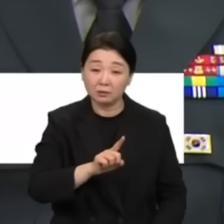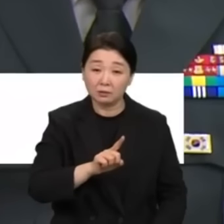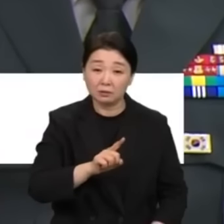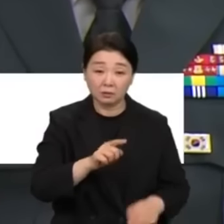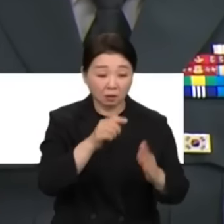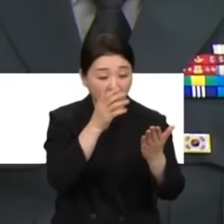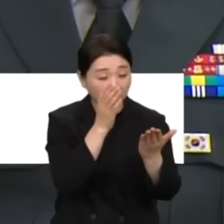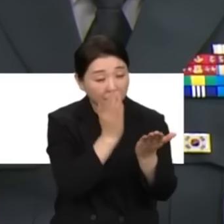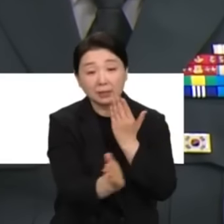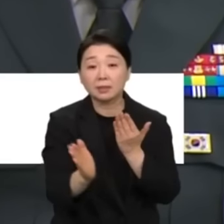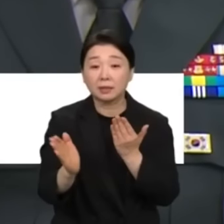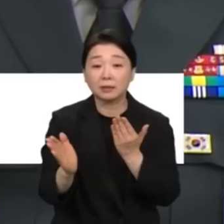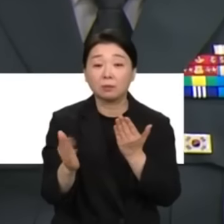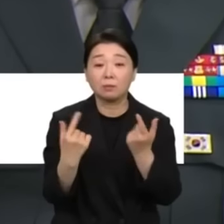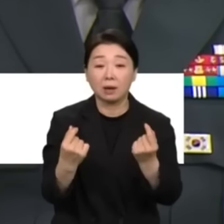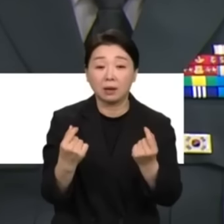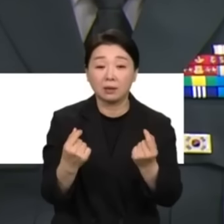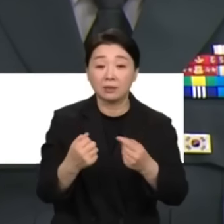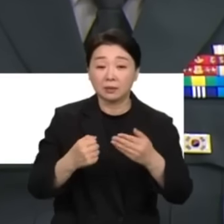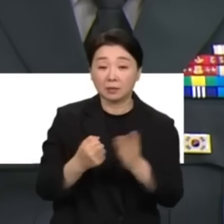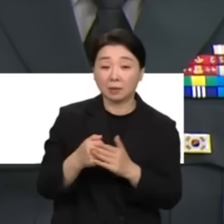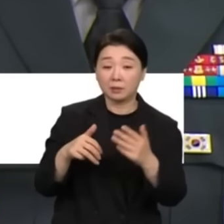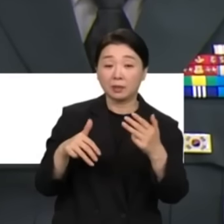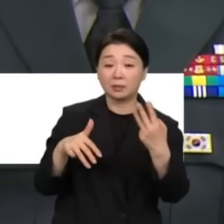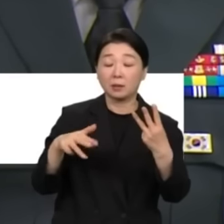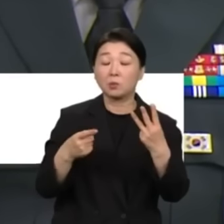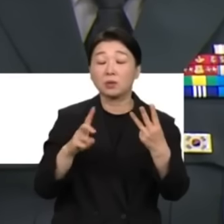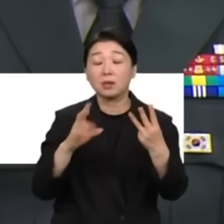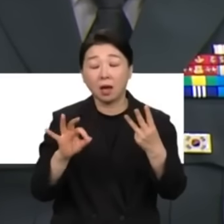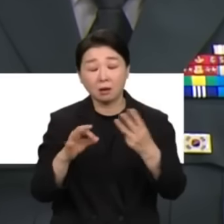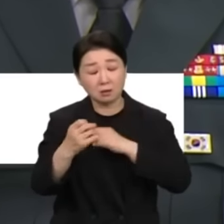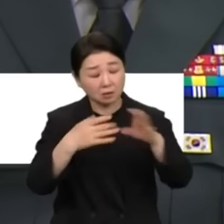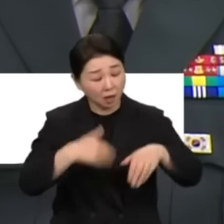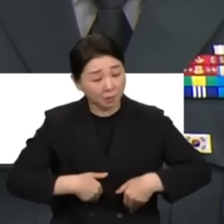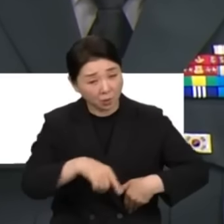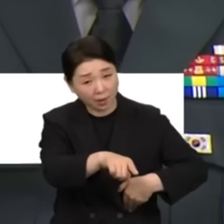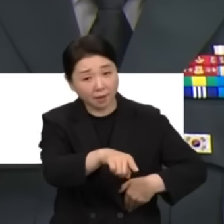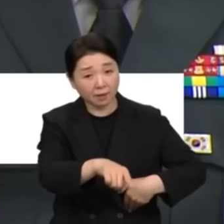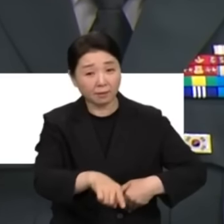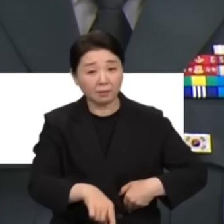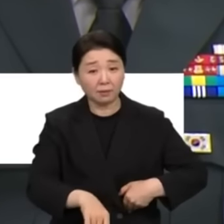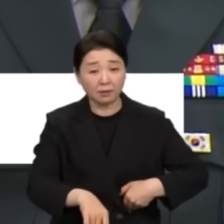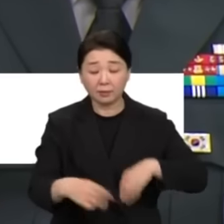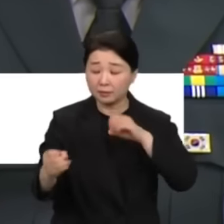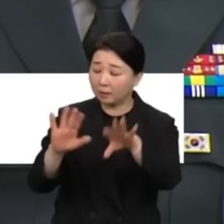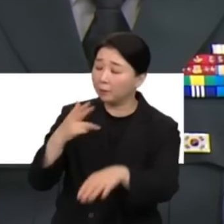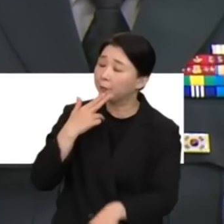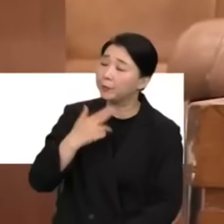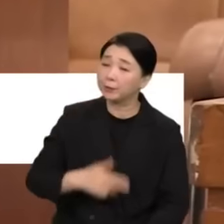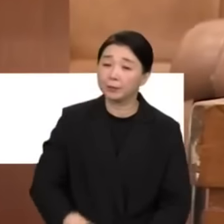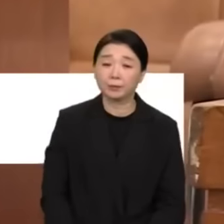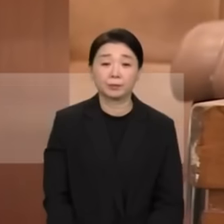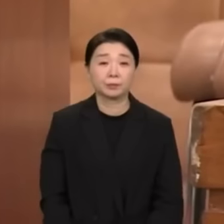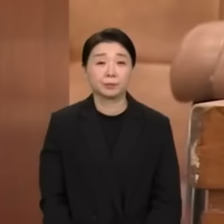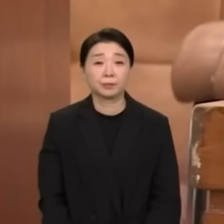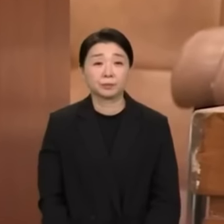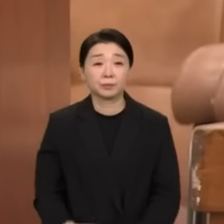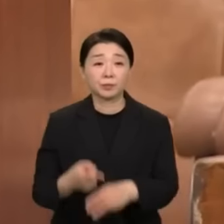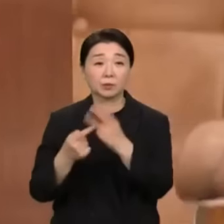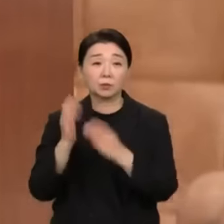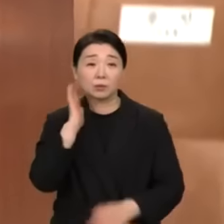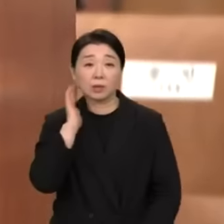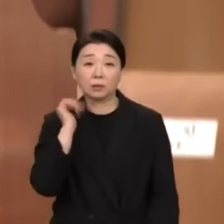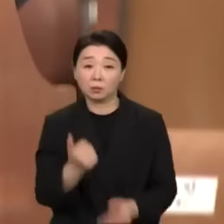부적절하다고 생각합니다. 그리고 그것이 3조 답변하셔야죠. 답변을 드리지 않도록 하겠습니다. 윤